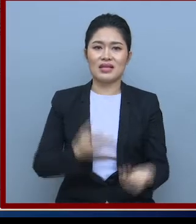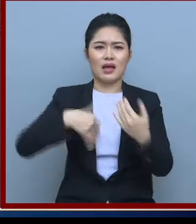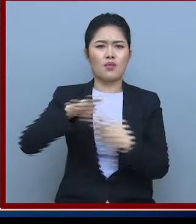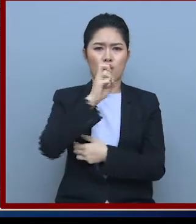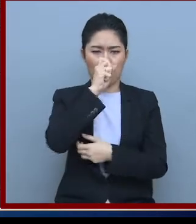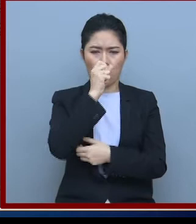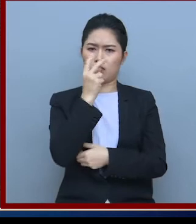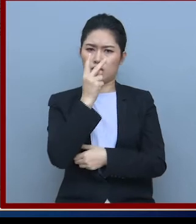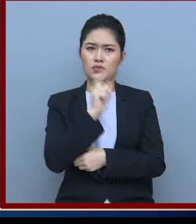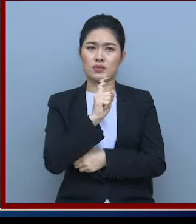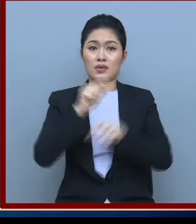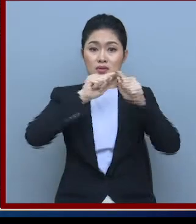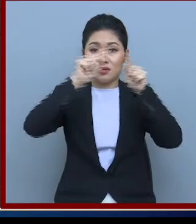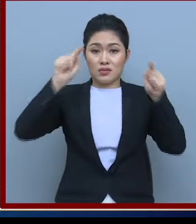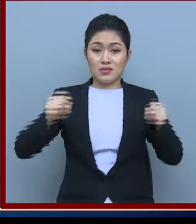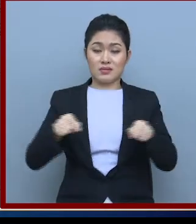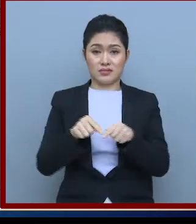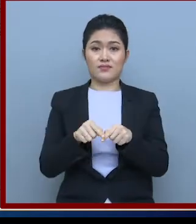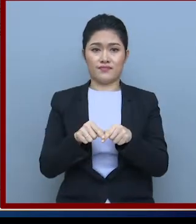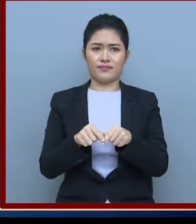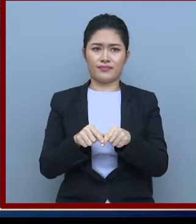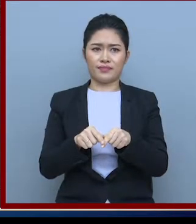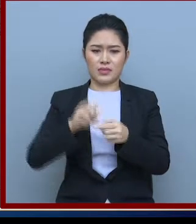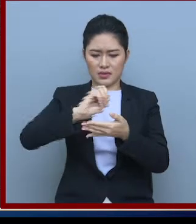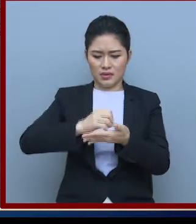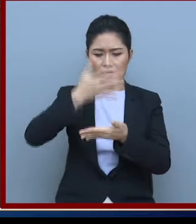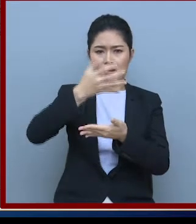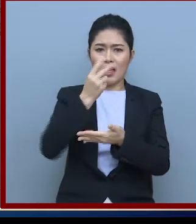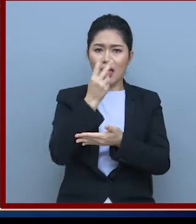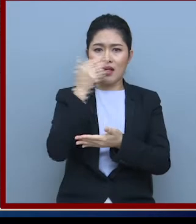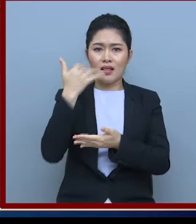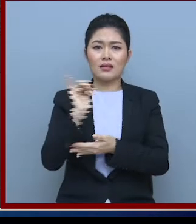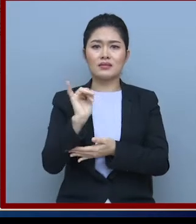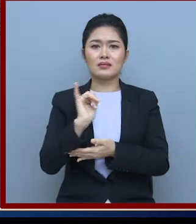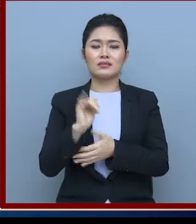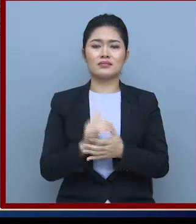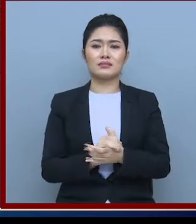ให้ทุกคนไปเช็คก่อนครับว่าตัวบอร์ดของเราเนี่ยมันปรากฏหรือยังนะครับ